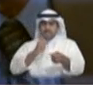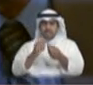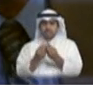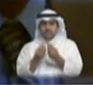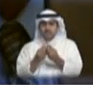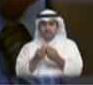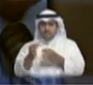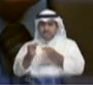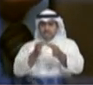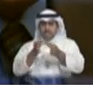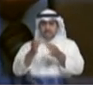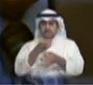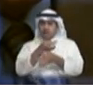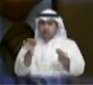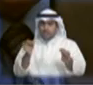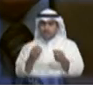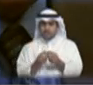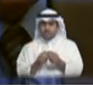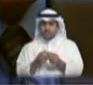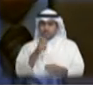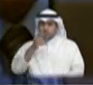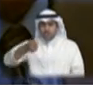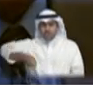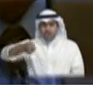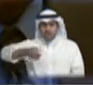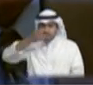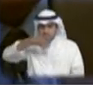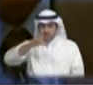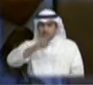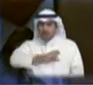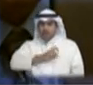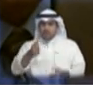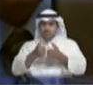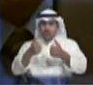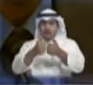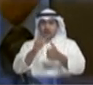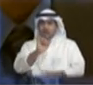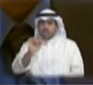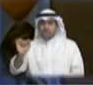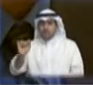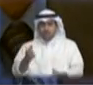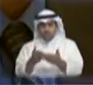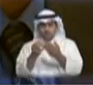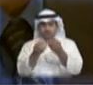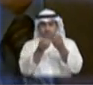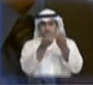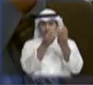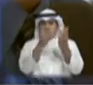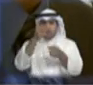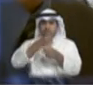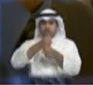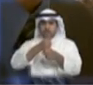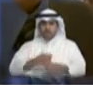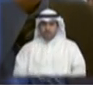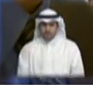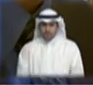ولكن كذلك بالشأن الإنساني. نعزي مرة أخرى أهل الفقيد ومحبي الفقيد، ونتمنى إن شاء الله إلى